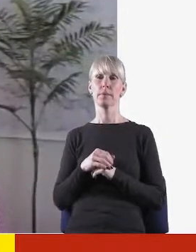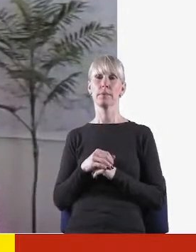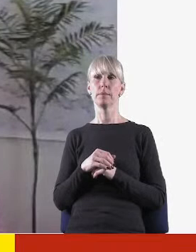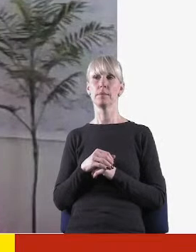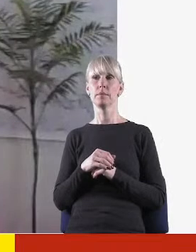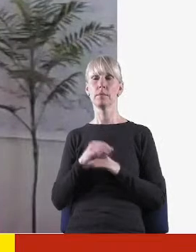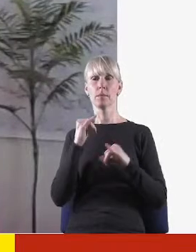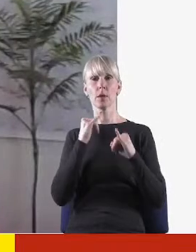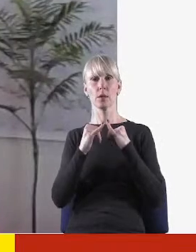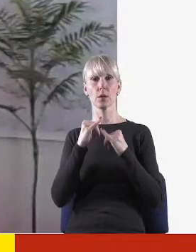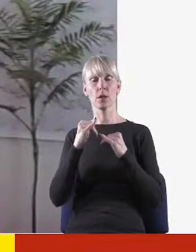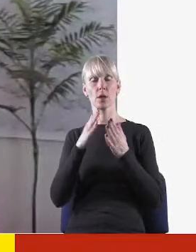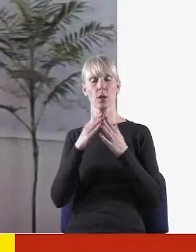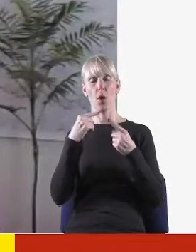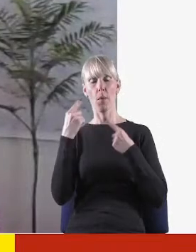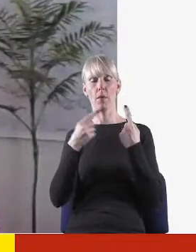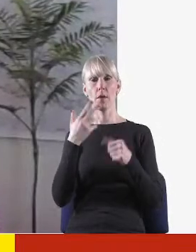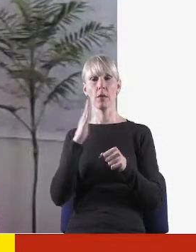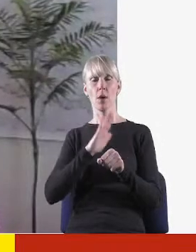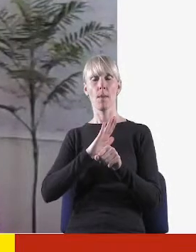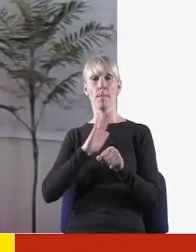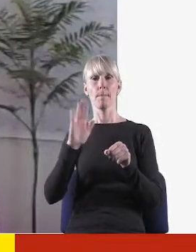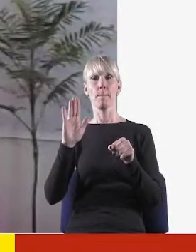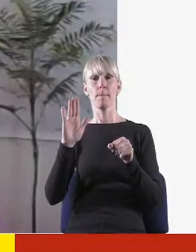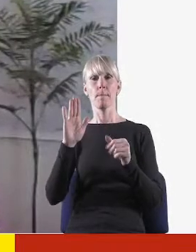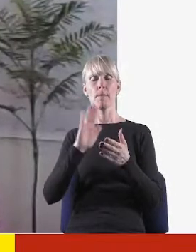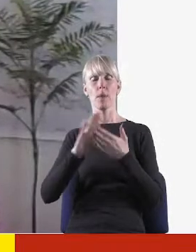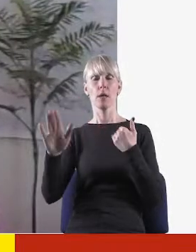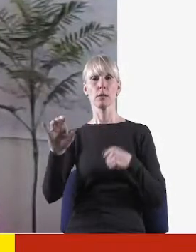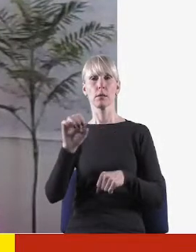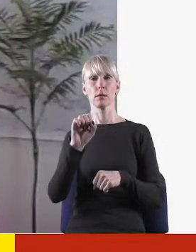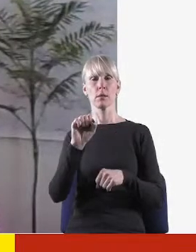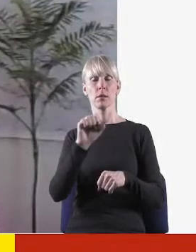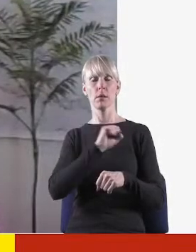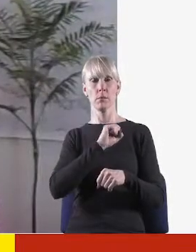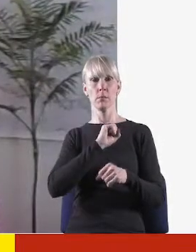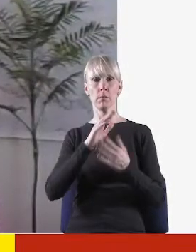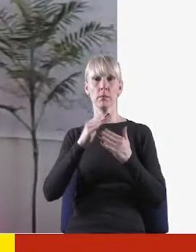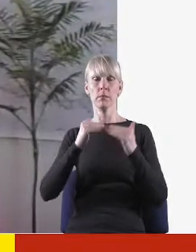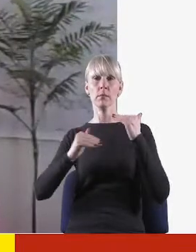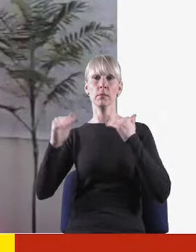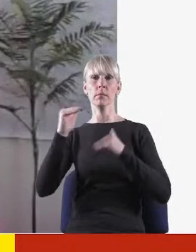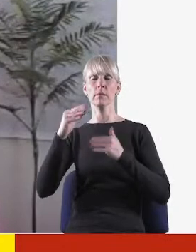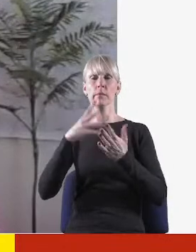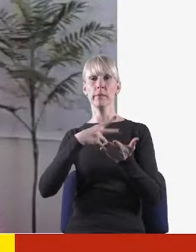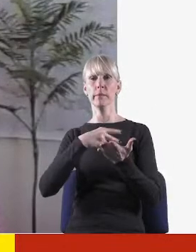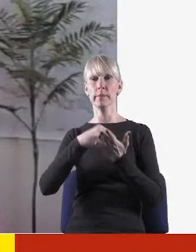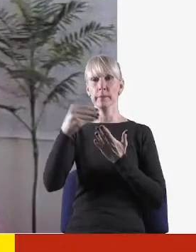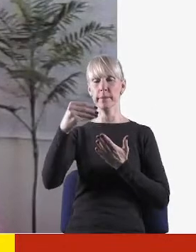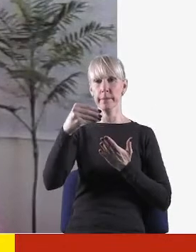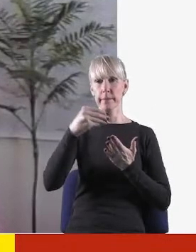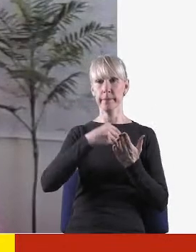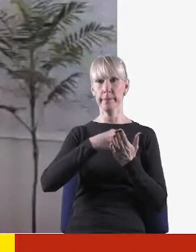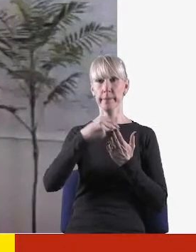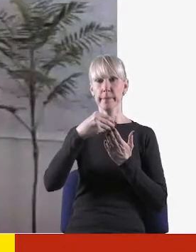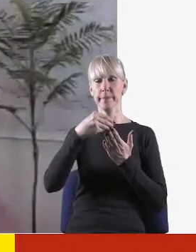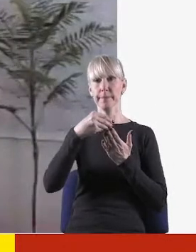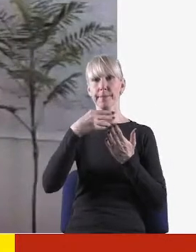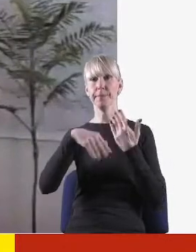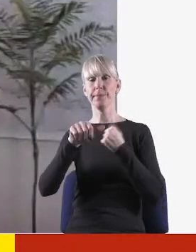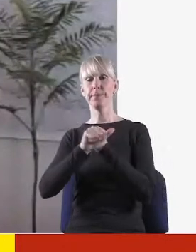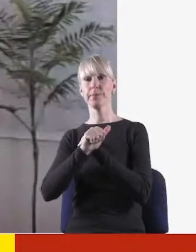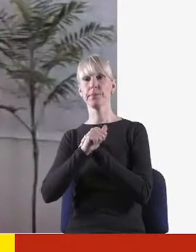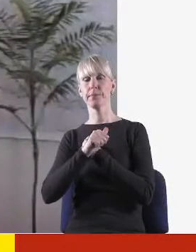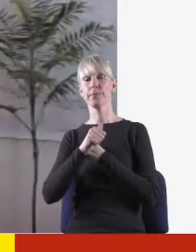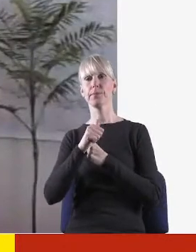Jeżeli mówimy o bezrobociu, to jest na poziomie 63 tysięcy. Cały czas wzrasta wynagrodzenie w sektorze przedsiębiorstw